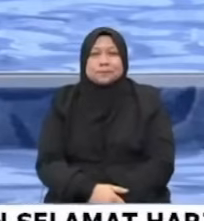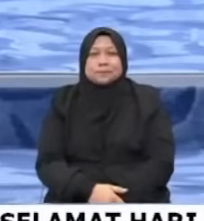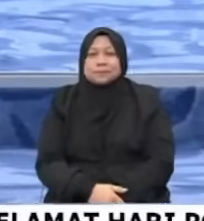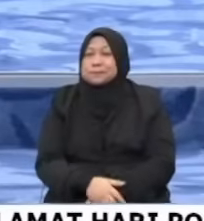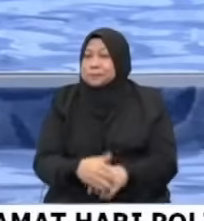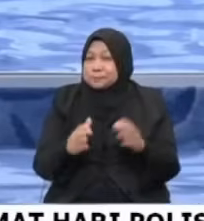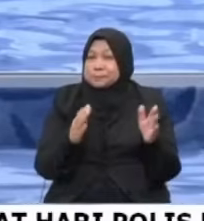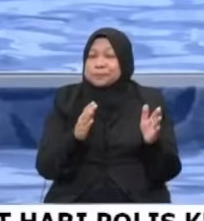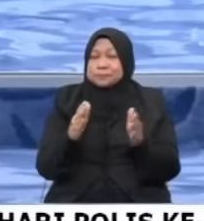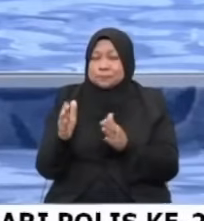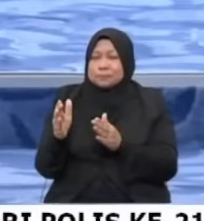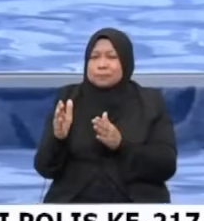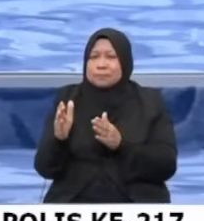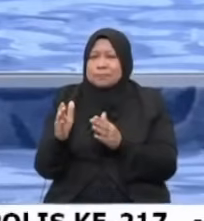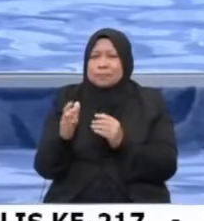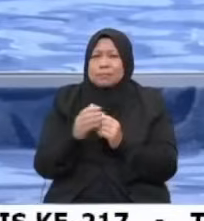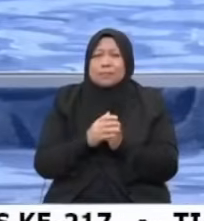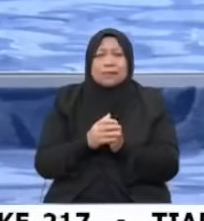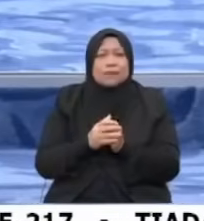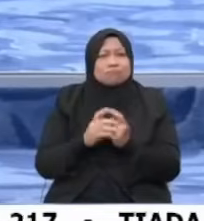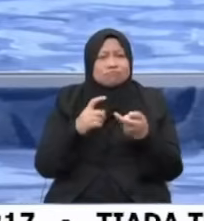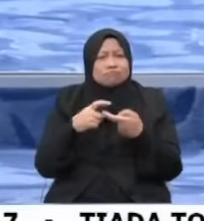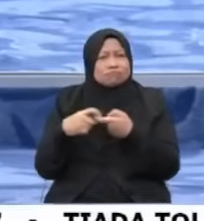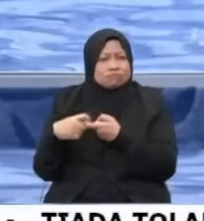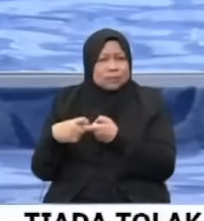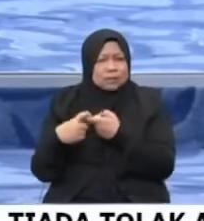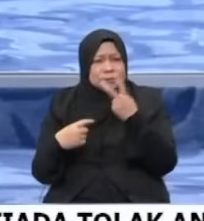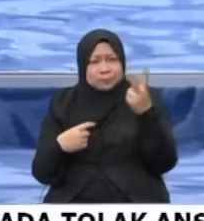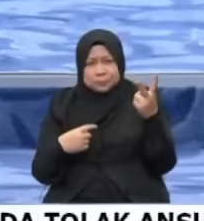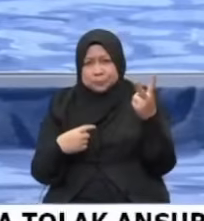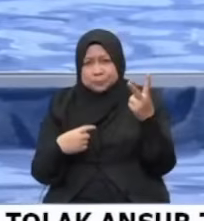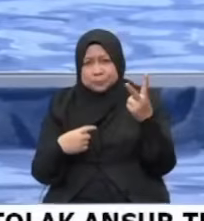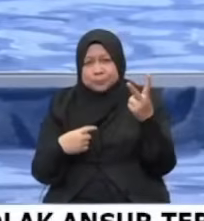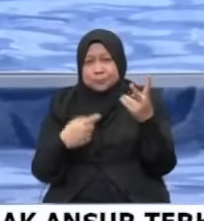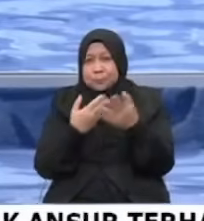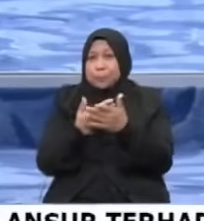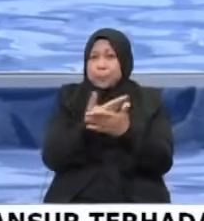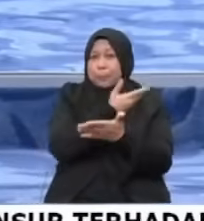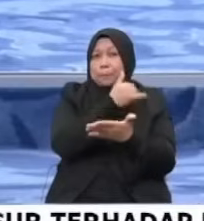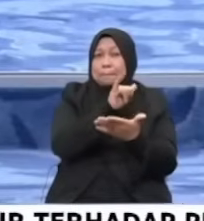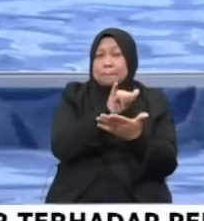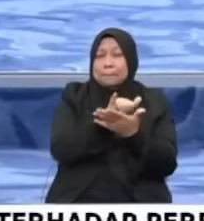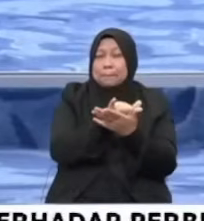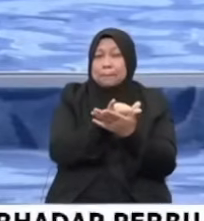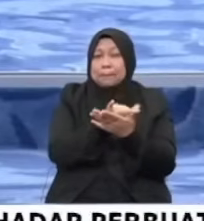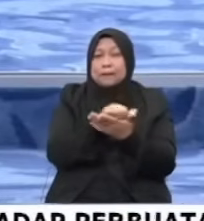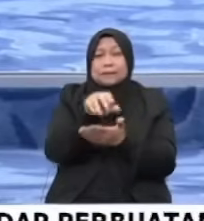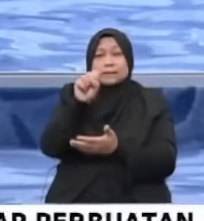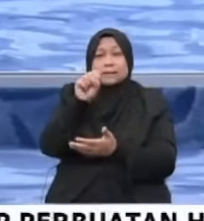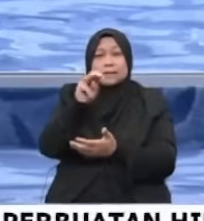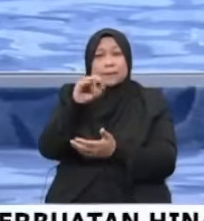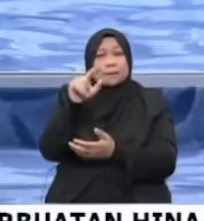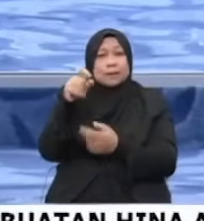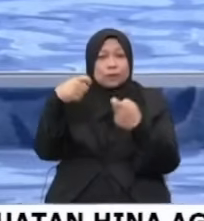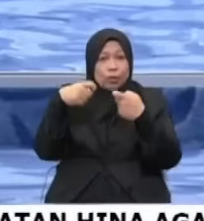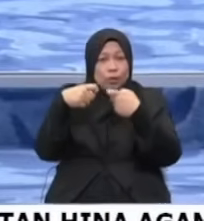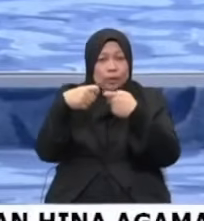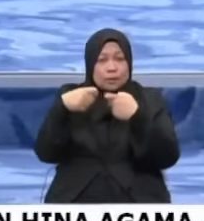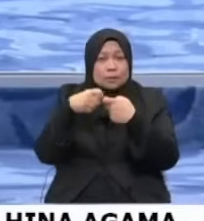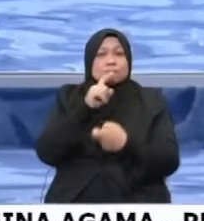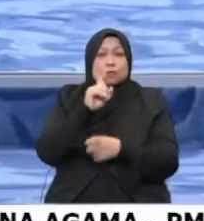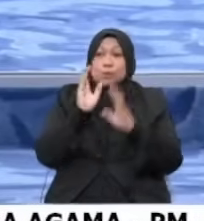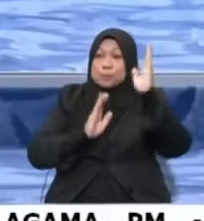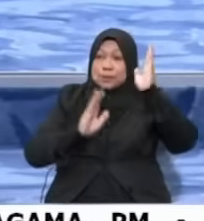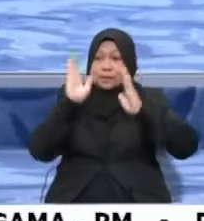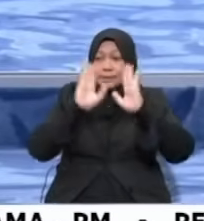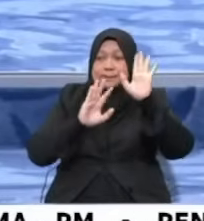soal yang terkait yang keda ialah sebelum itu ya soal semiconduor sepertiana sebut Malaysia